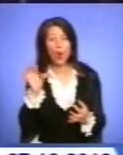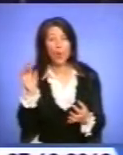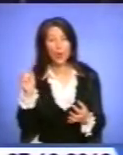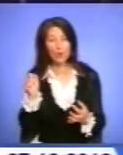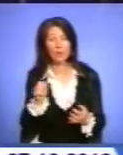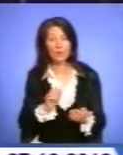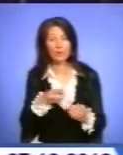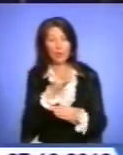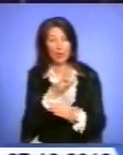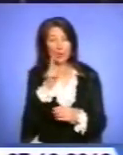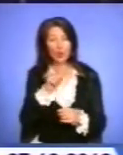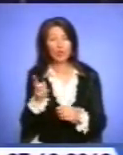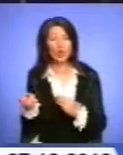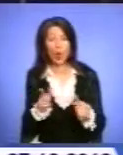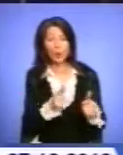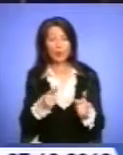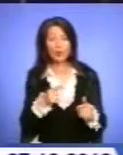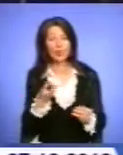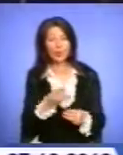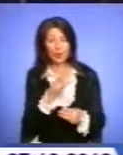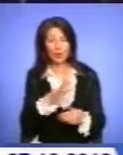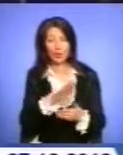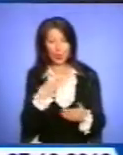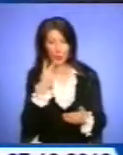готується до ефіру, і ми покажемо його згодом.